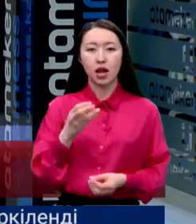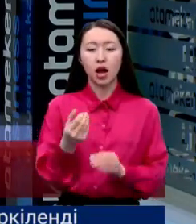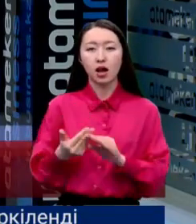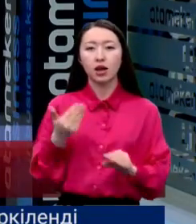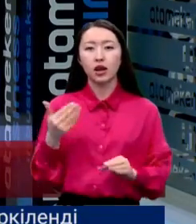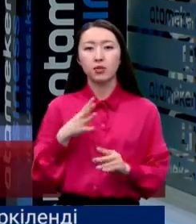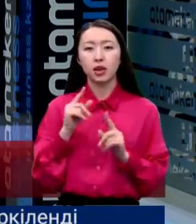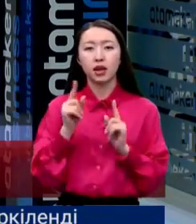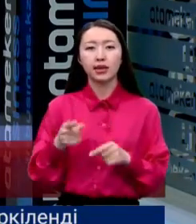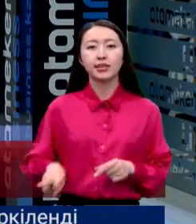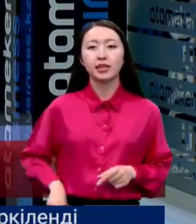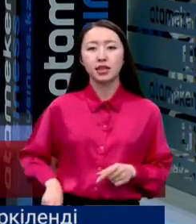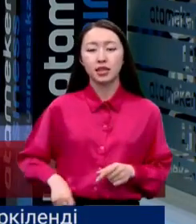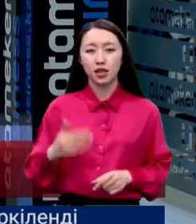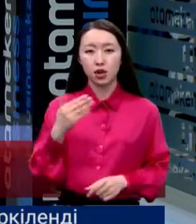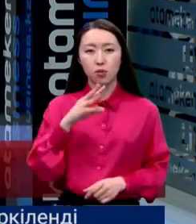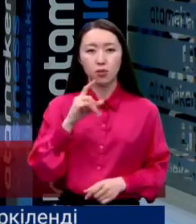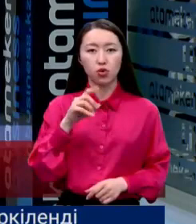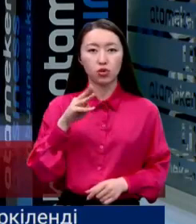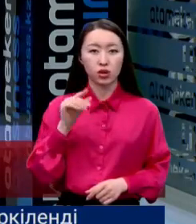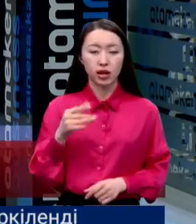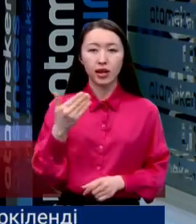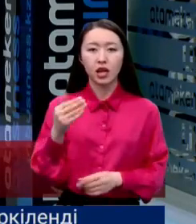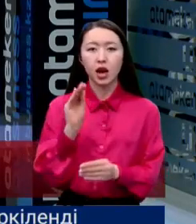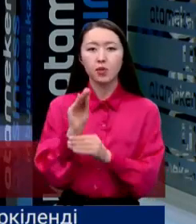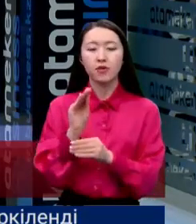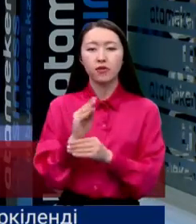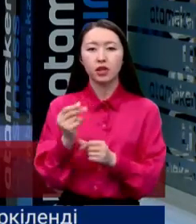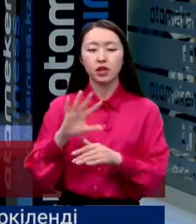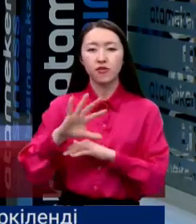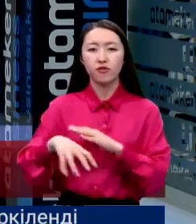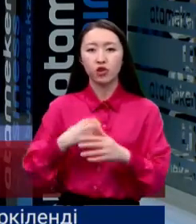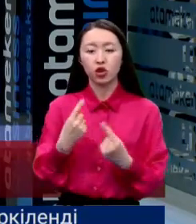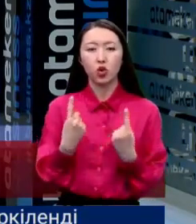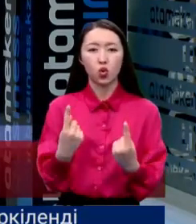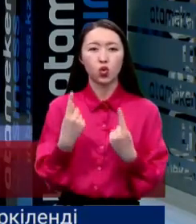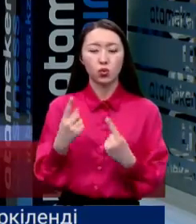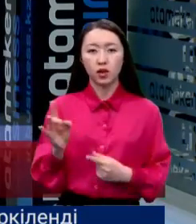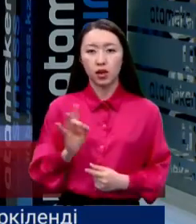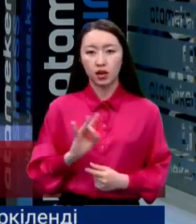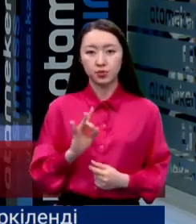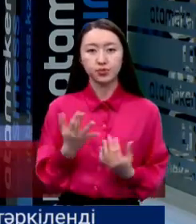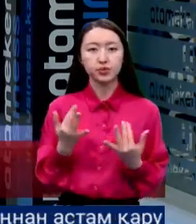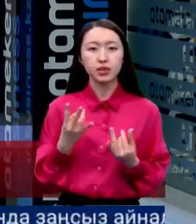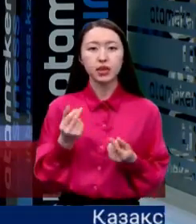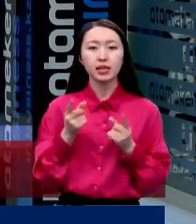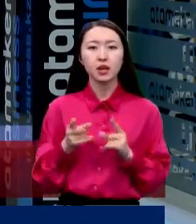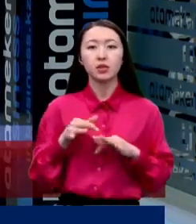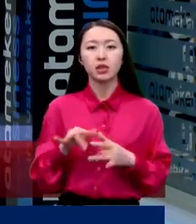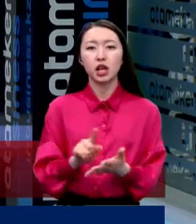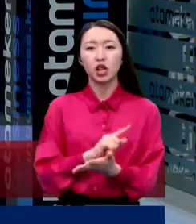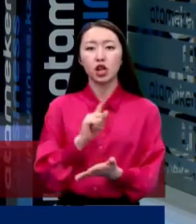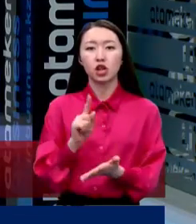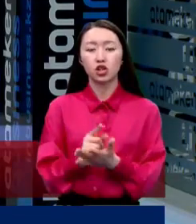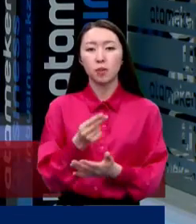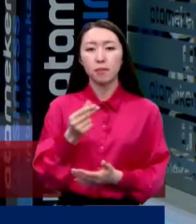директора Алматы паркинга Мухтара Базарбаева. Их обвиняют в хищении средств в особо крупном размере. Сколько на самом деле должны